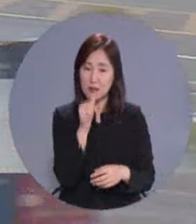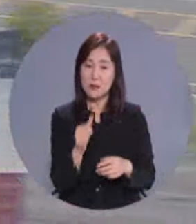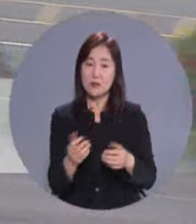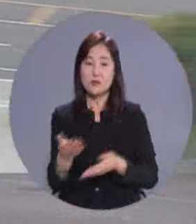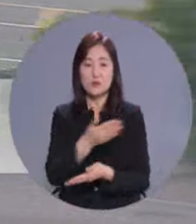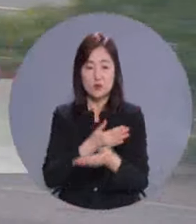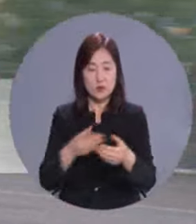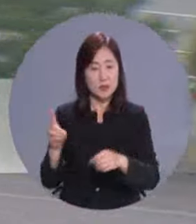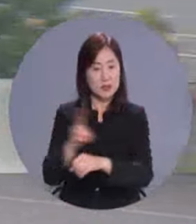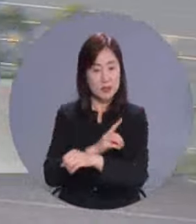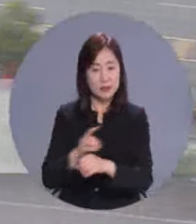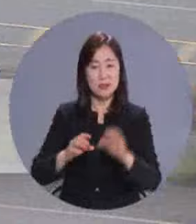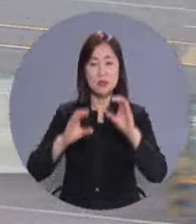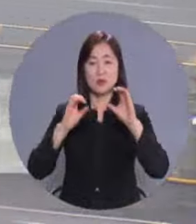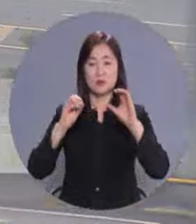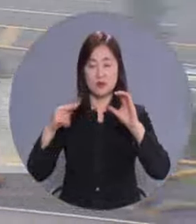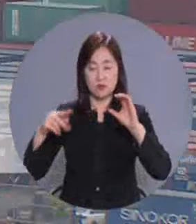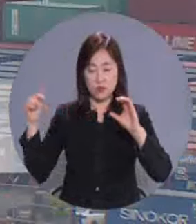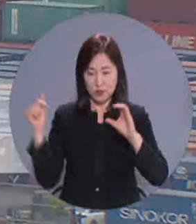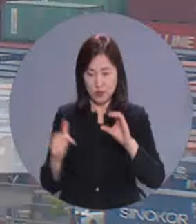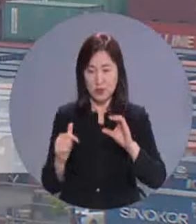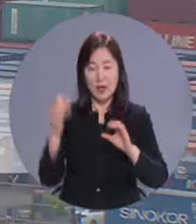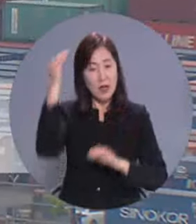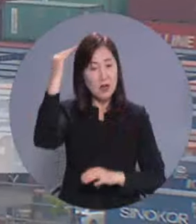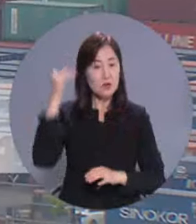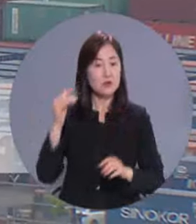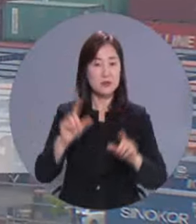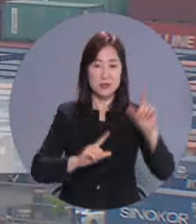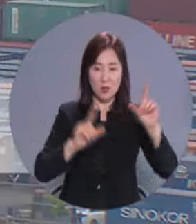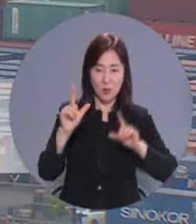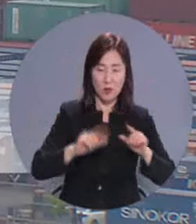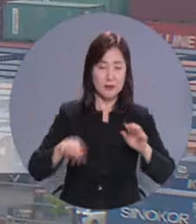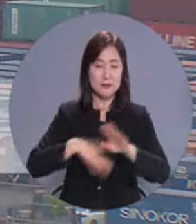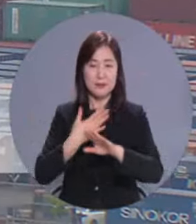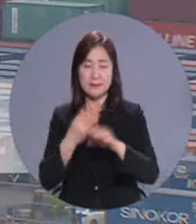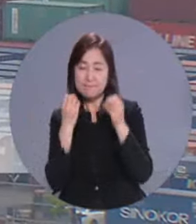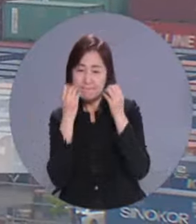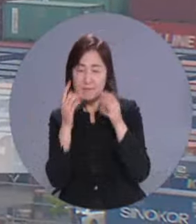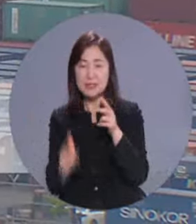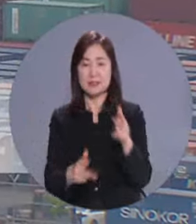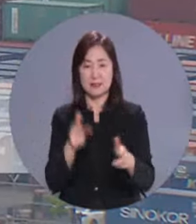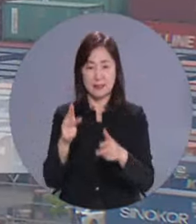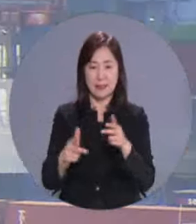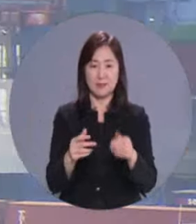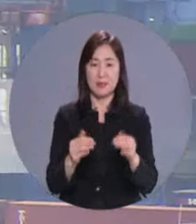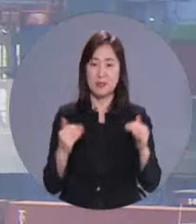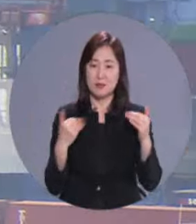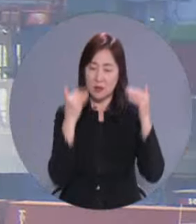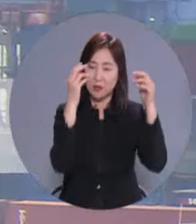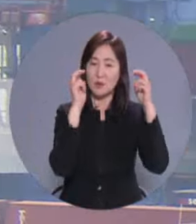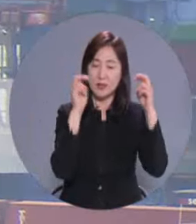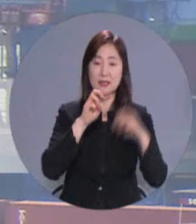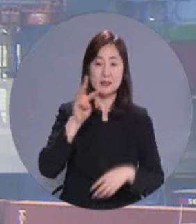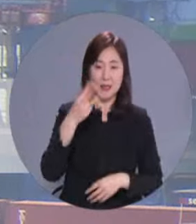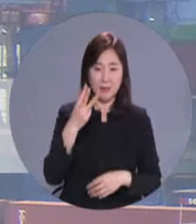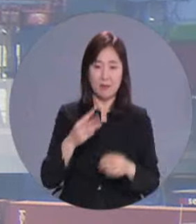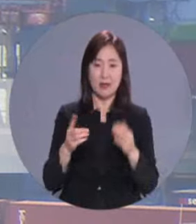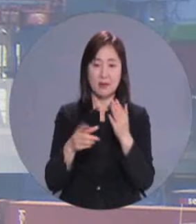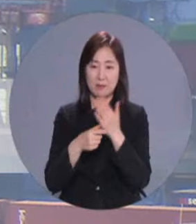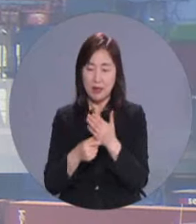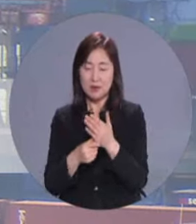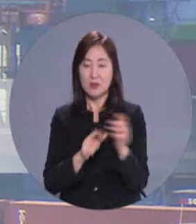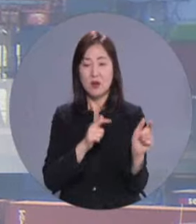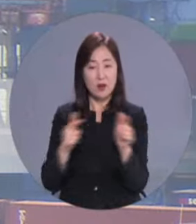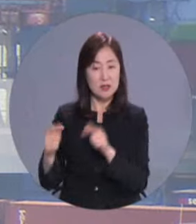디지털 탄소 중립 전환 국내외 동향과 혁신 사례는 물론 라이징 리더스 300과 데이터 바우처 등 정부